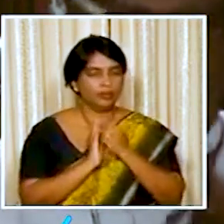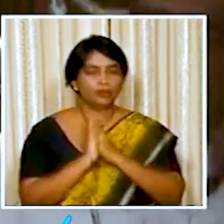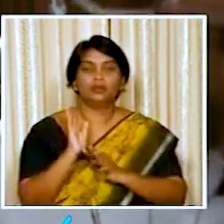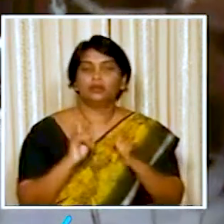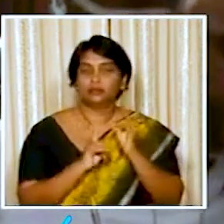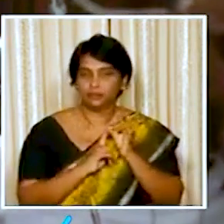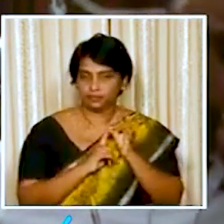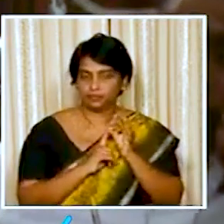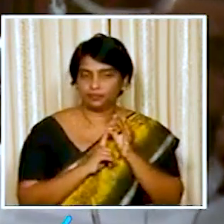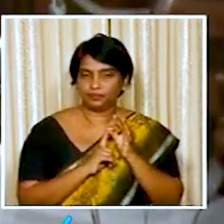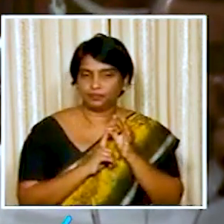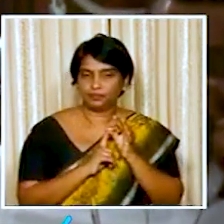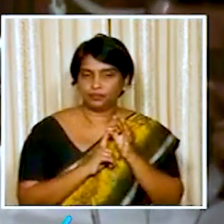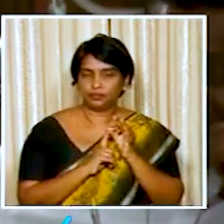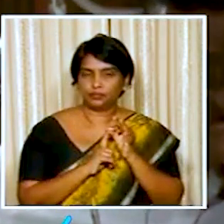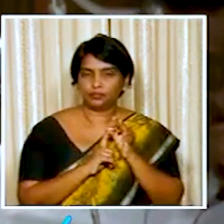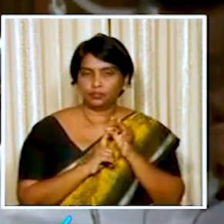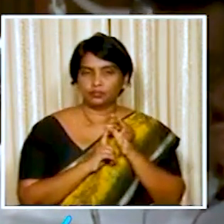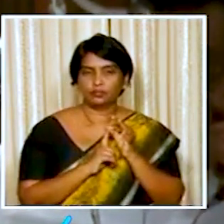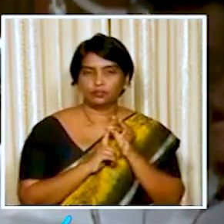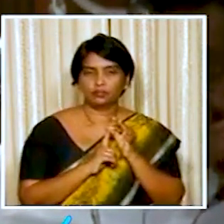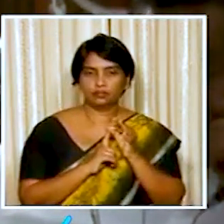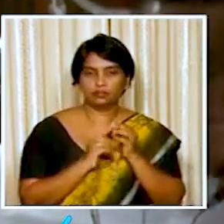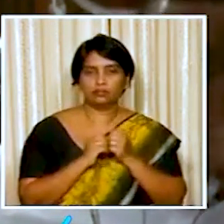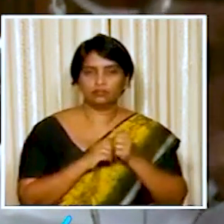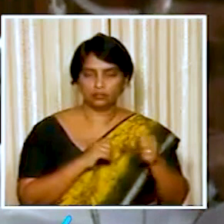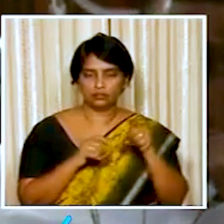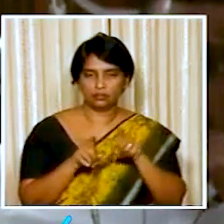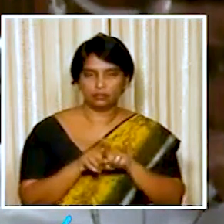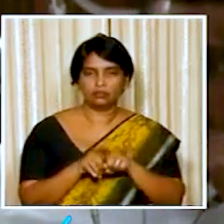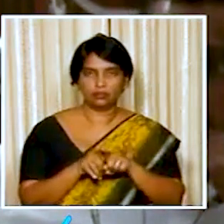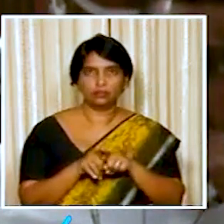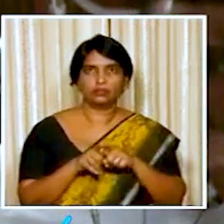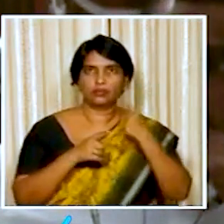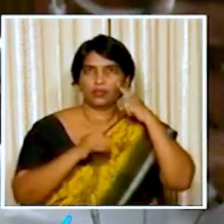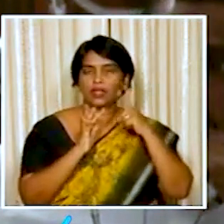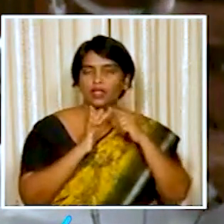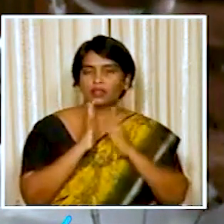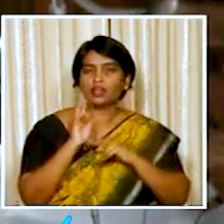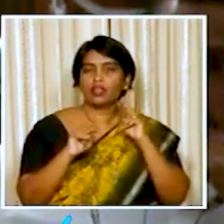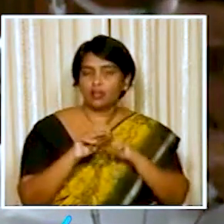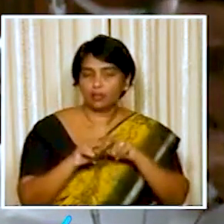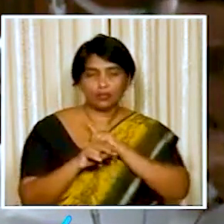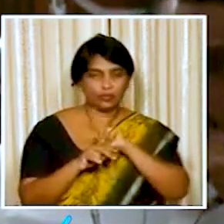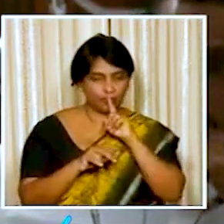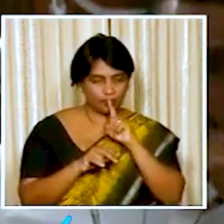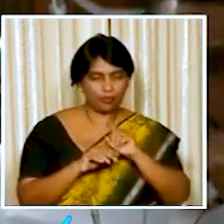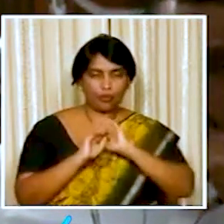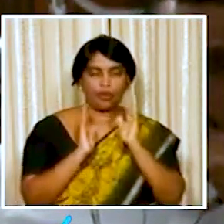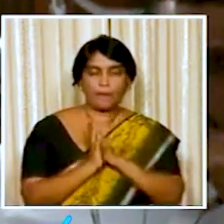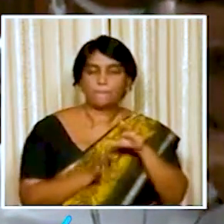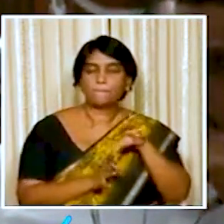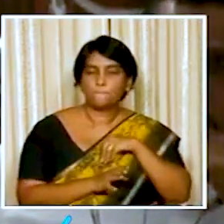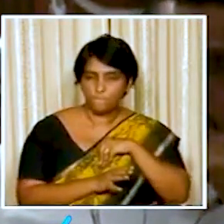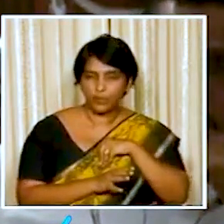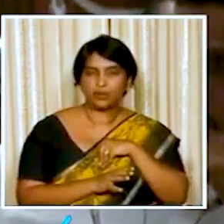මන්ත්‍රීතුමනි මේ ආණ්ඩුව කරපු තව එක දෙයක් තමයි කියලා ඔබ වර්තාව විනාඩි දෙක කාලයක් තියෙනවා තව එක දෙයක් තමයි කියලා මේ IMF එක කියන හැමදේම පිළිගෙන